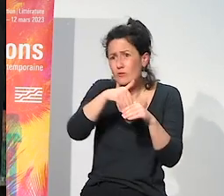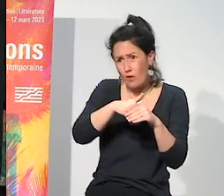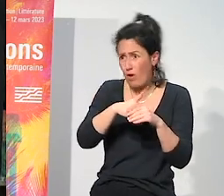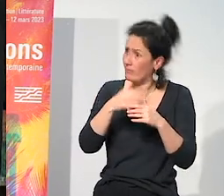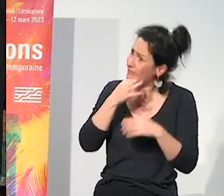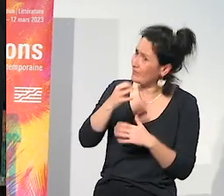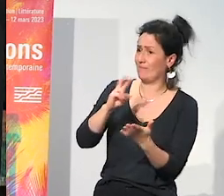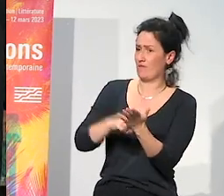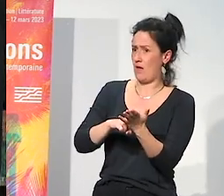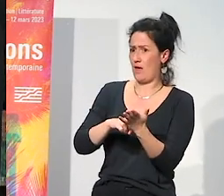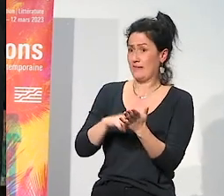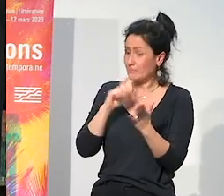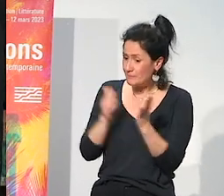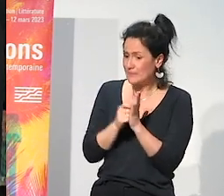44.